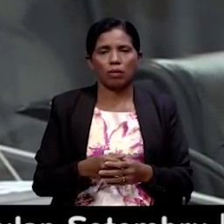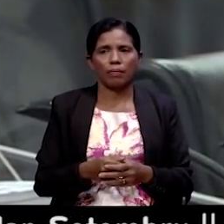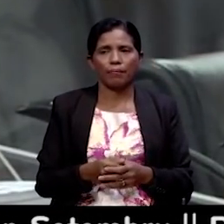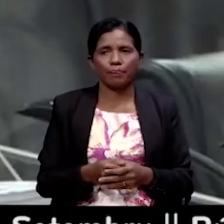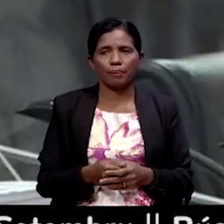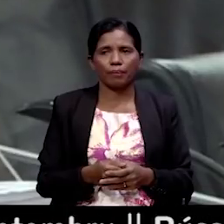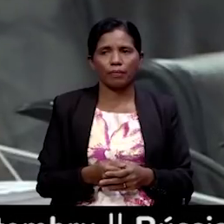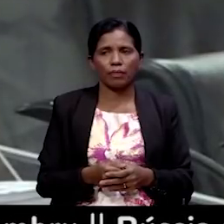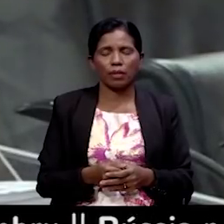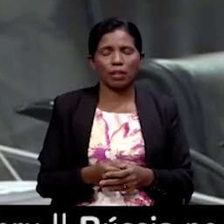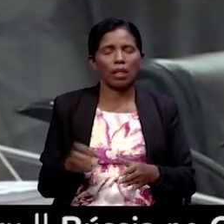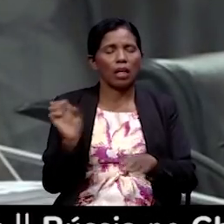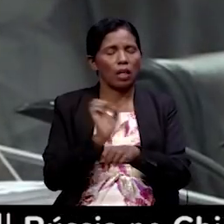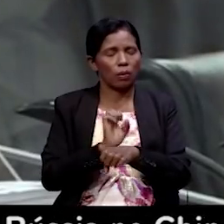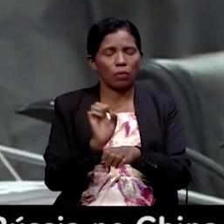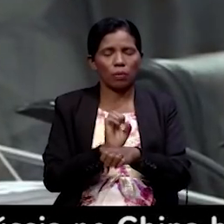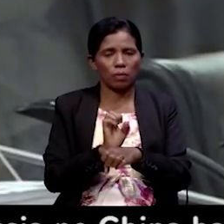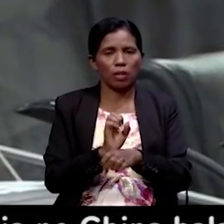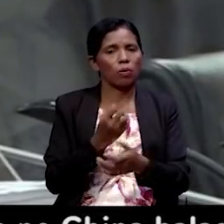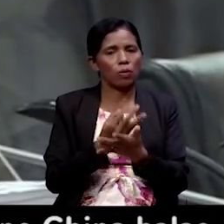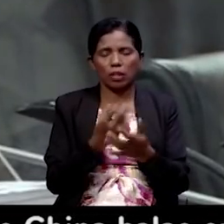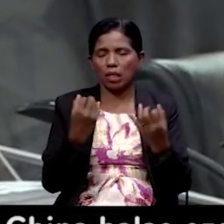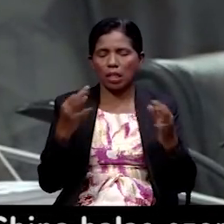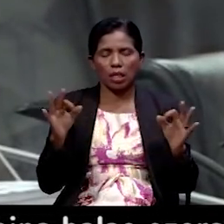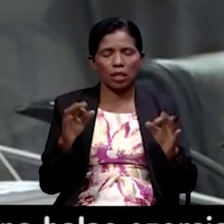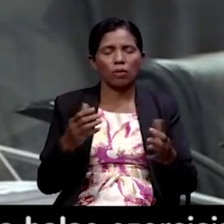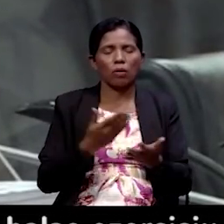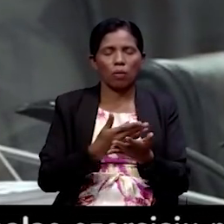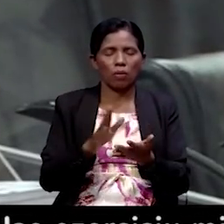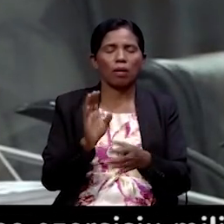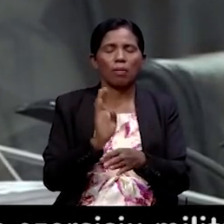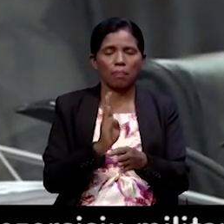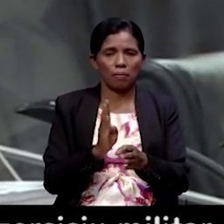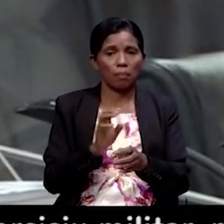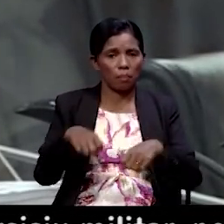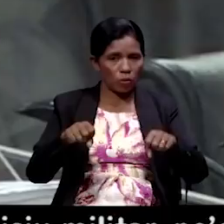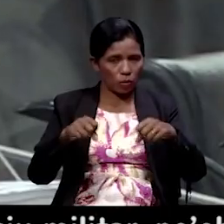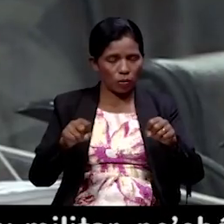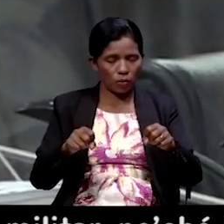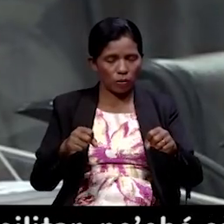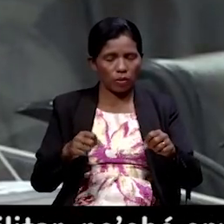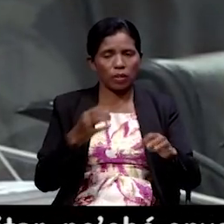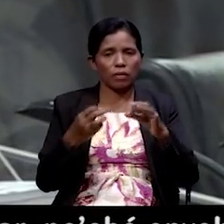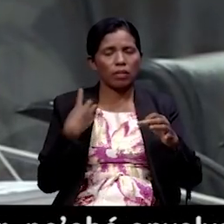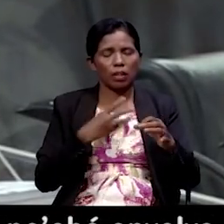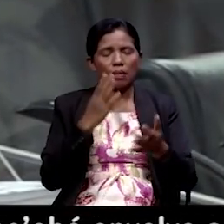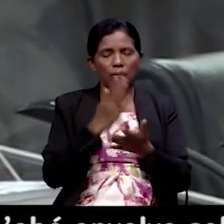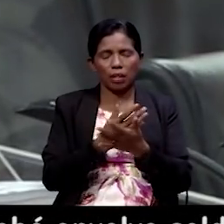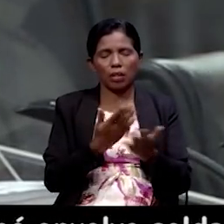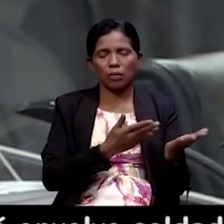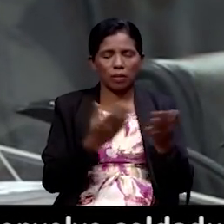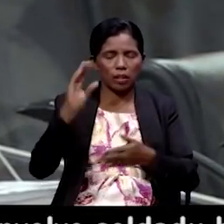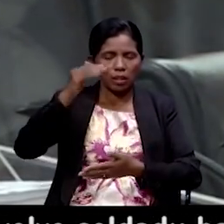nasa ya forsa ekonomi atu sosa motor se ita bandu sira tule serne uang ne se cria problema barak di tuan. Ita sedang ke